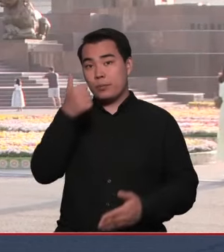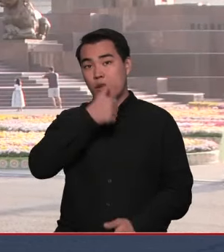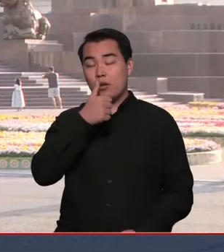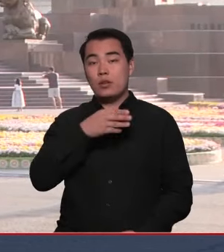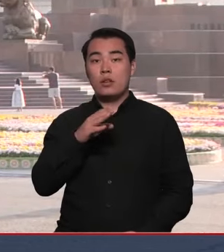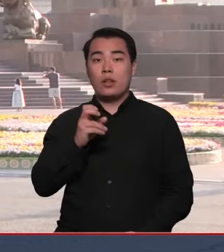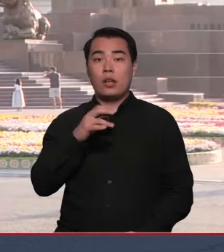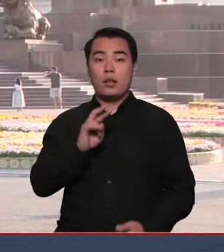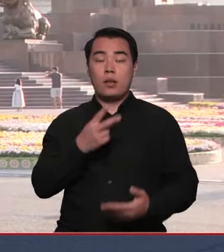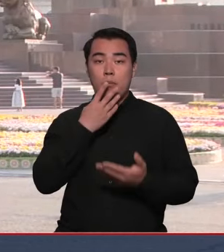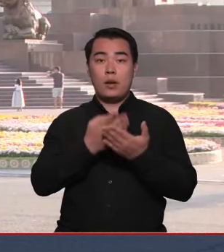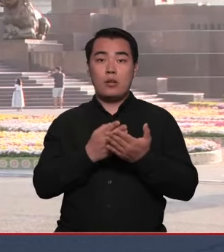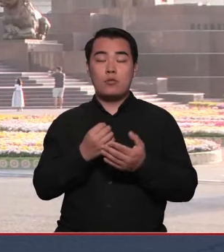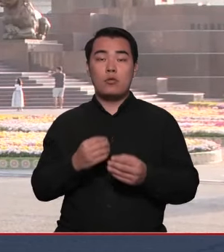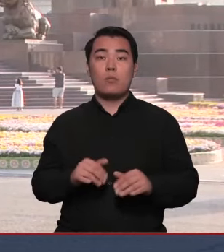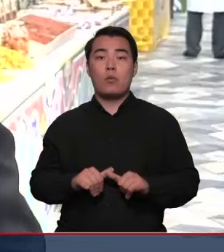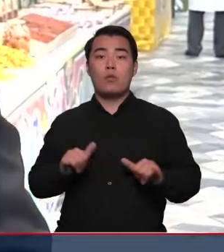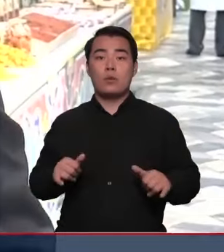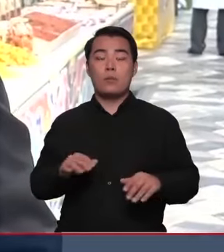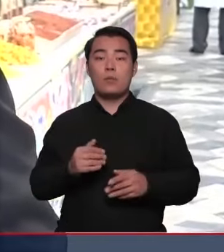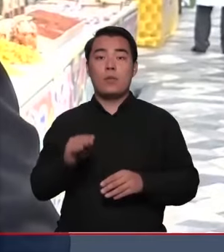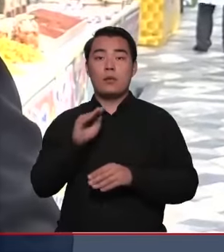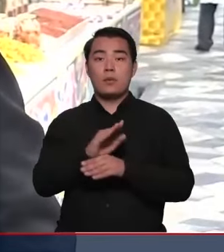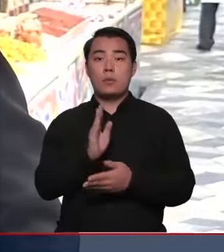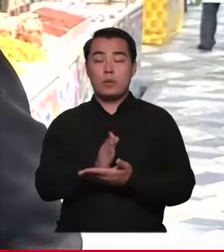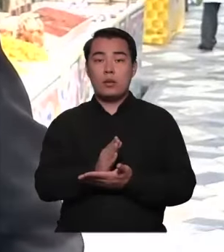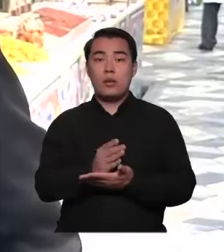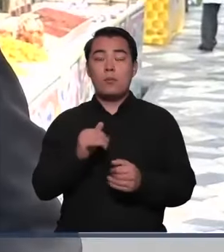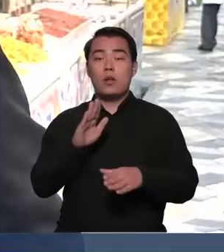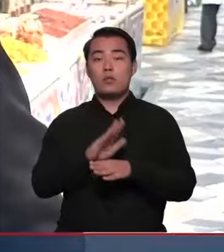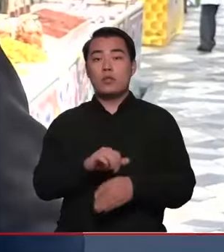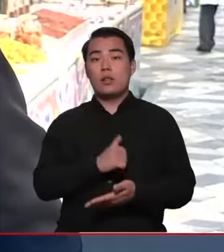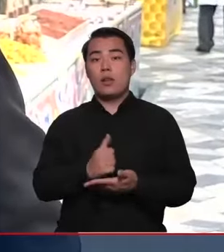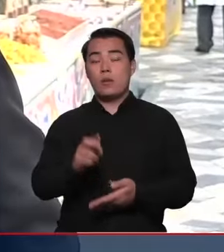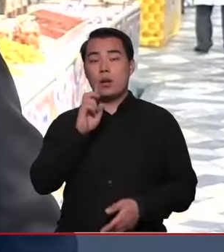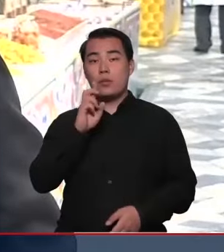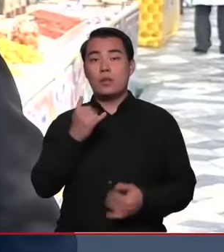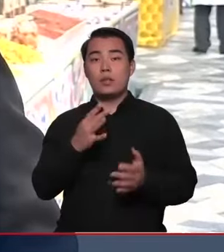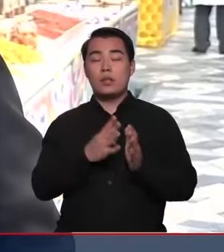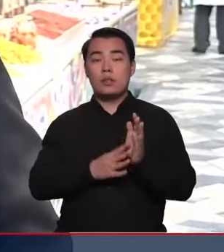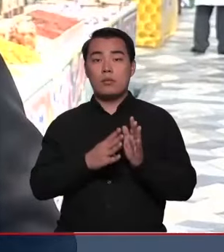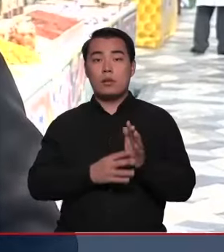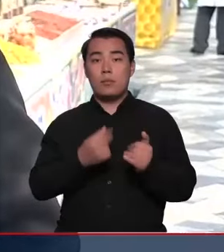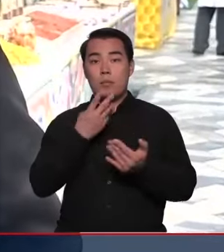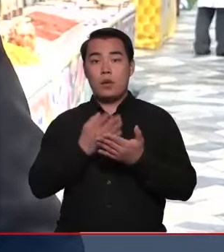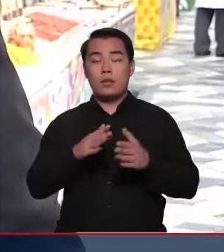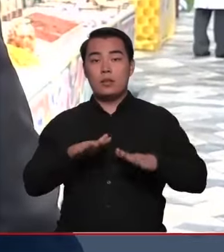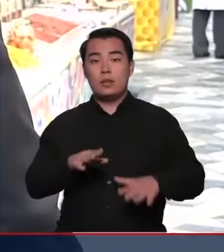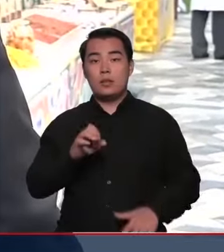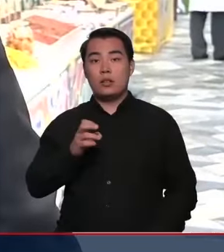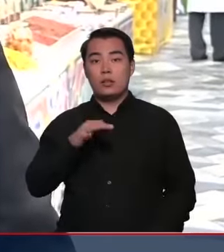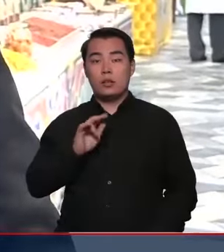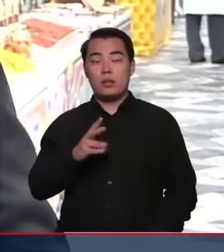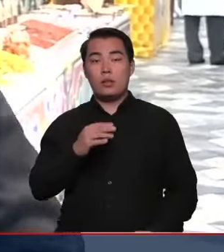намерен повысить этот показатель еще больше. По поручению глав государств, лидеры нации, президент Республики Таджикистан, многоуважаемый